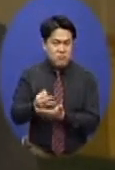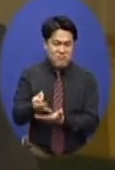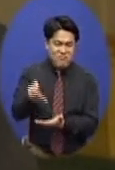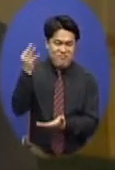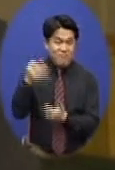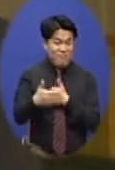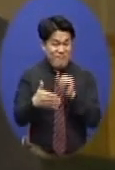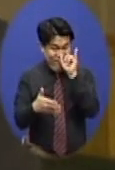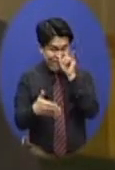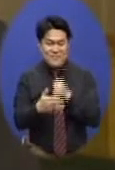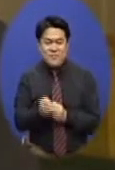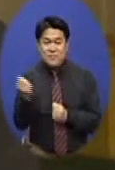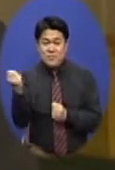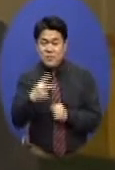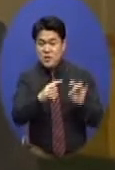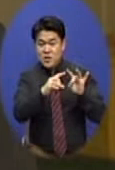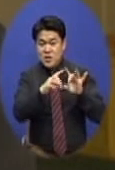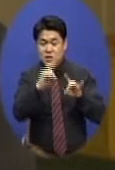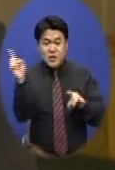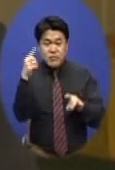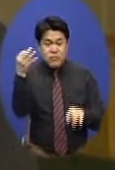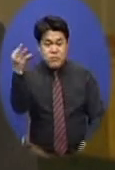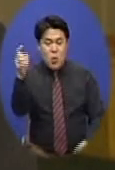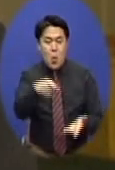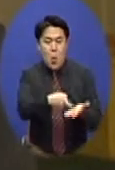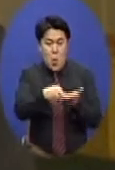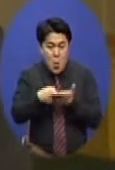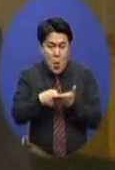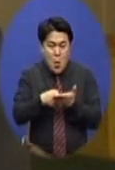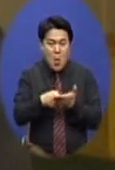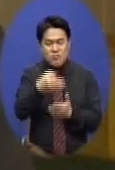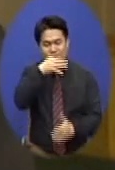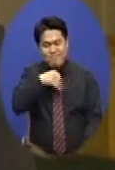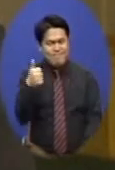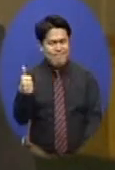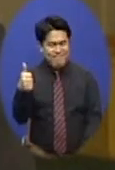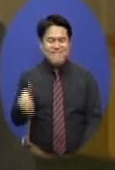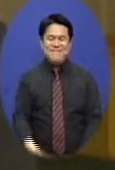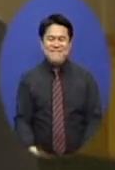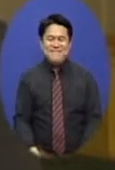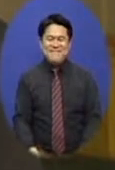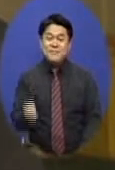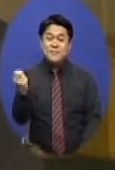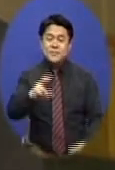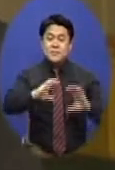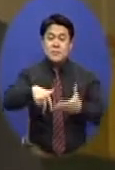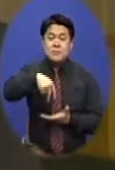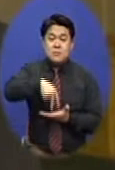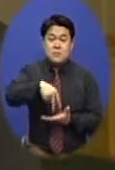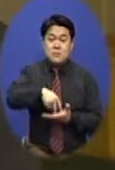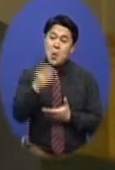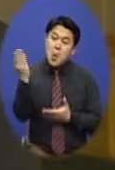할 수 있고요. 또한 그 전기료가 절감되기 때문에 역시 경제적인 효과가 크다고 할 수 있습니다. 또 국가적으로